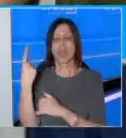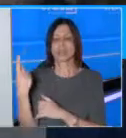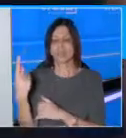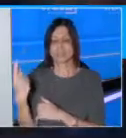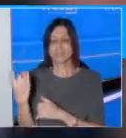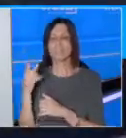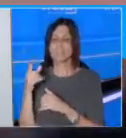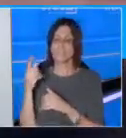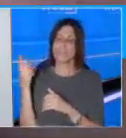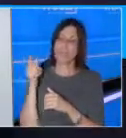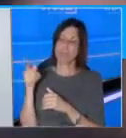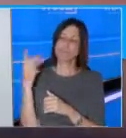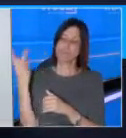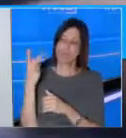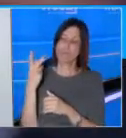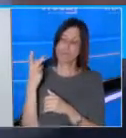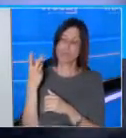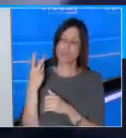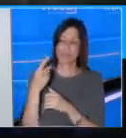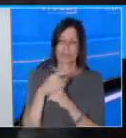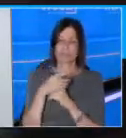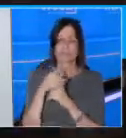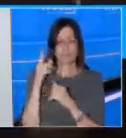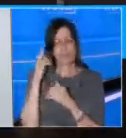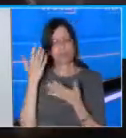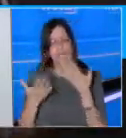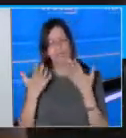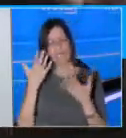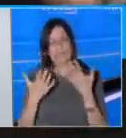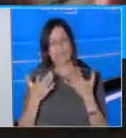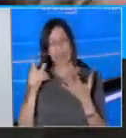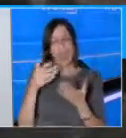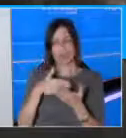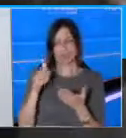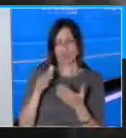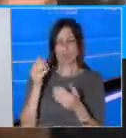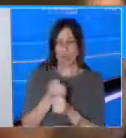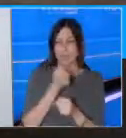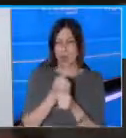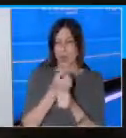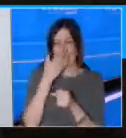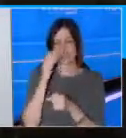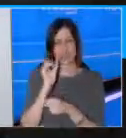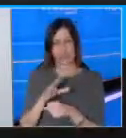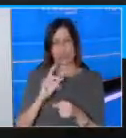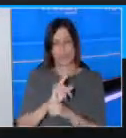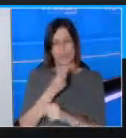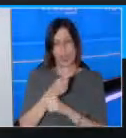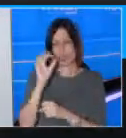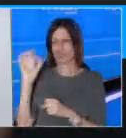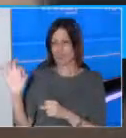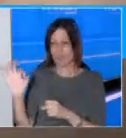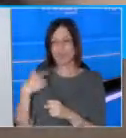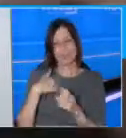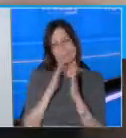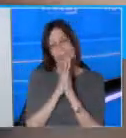הם כמובן, יש להניח שיעססו מאוד מלהמשיך בפעולות החצופות והמתגרות שלהם. אני מאוד